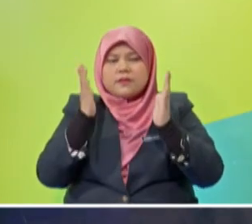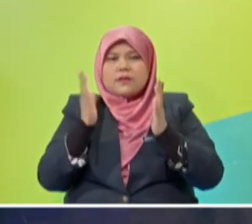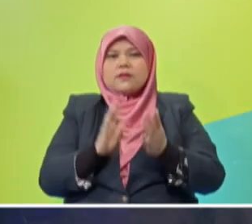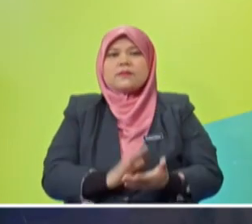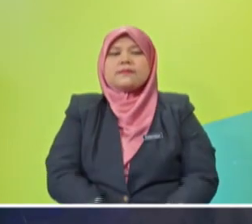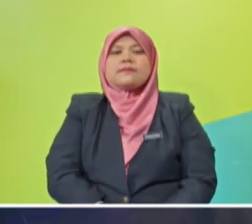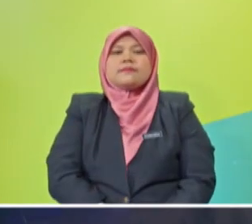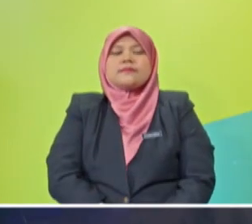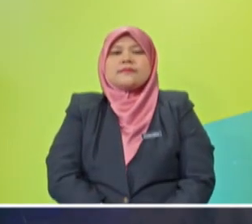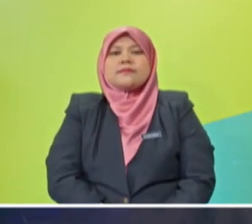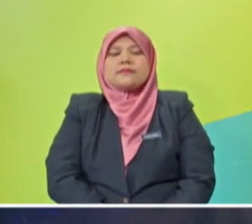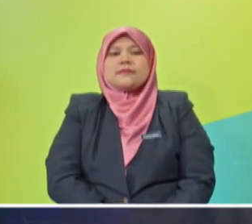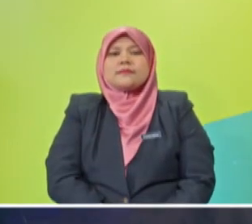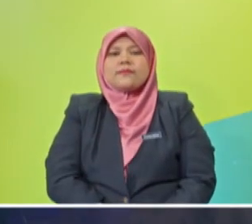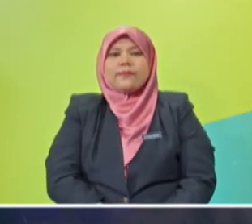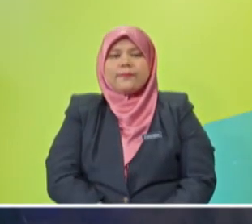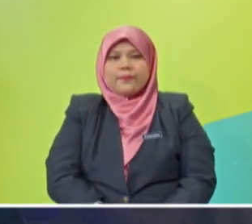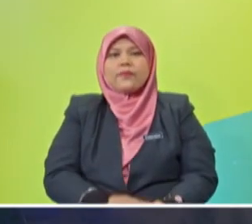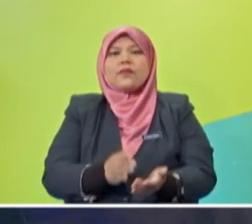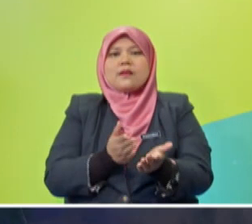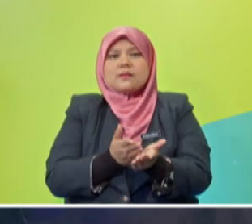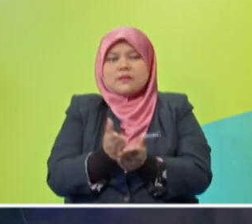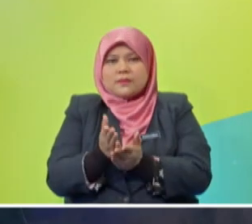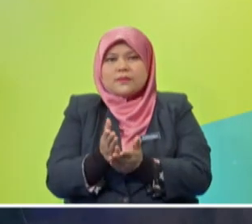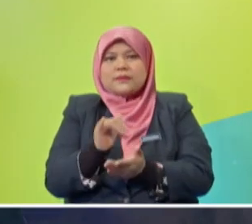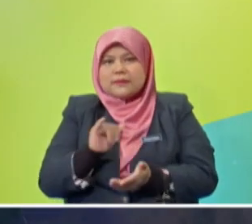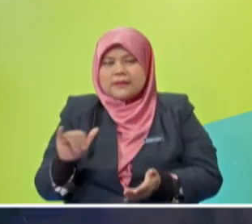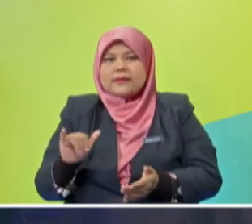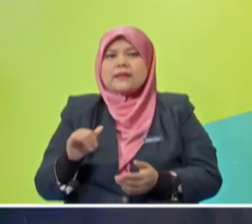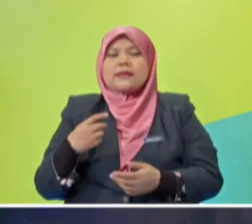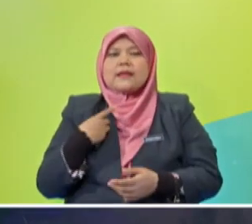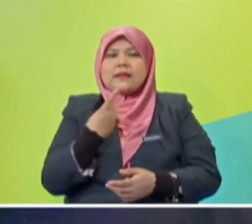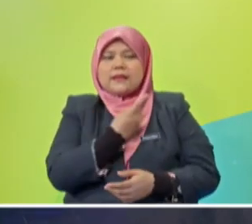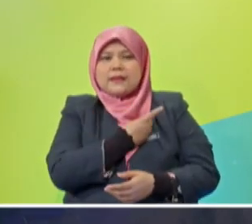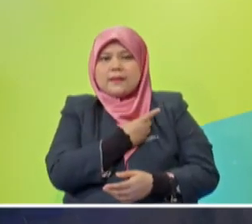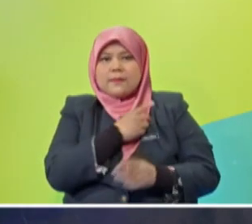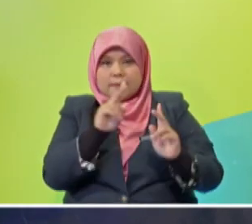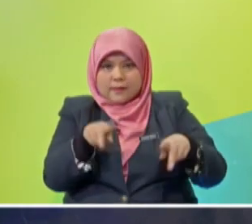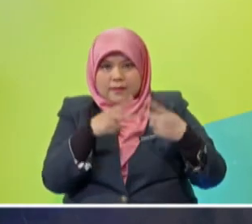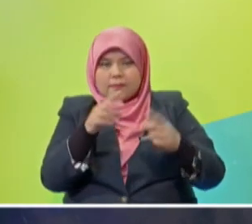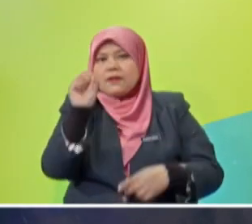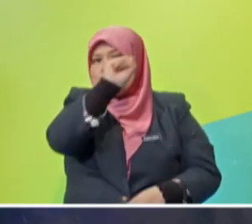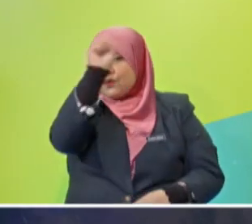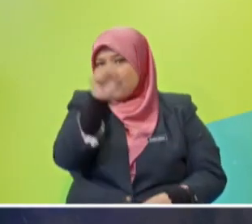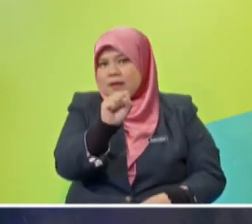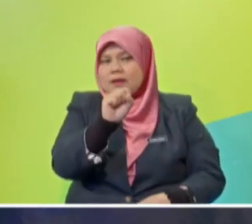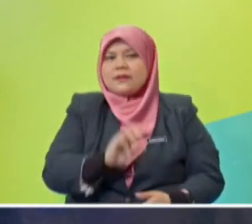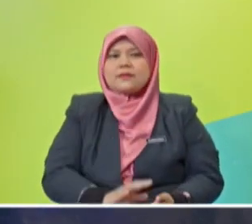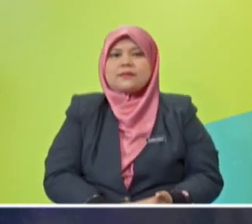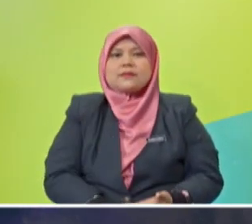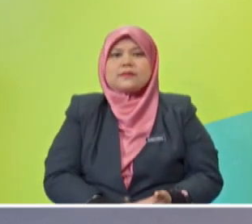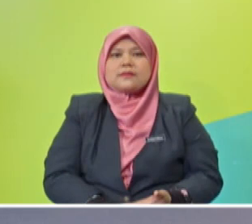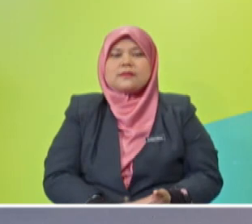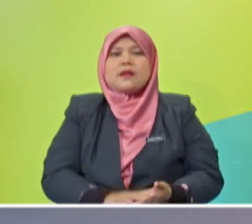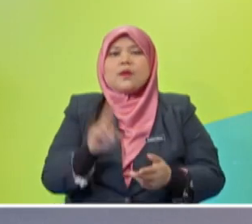Okey. Seterusnya. Okey, kita akan pergi ke bahagian soalan. Okey, uji minda yang kedua uji